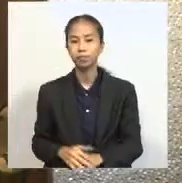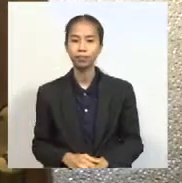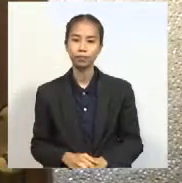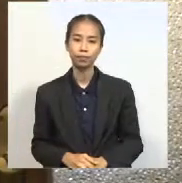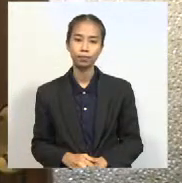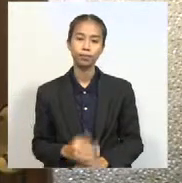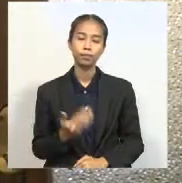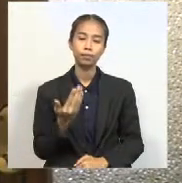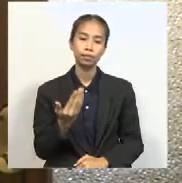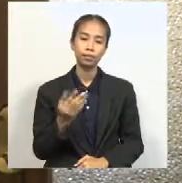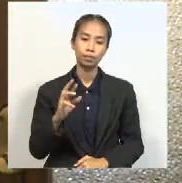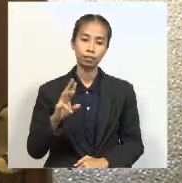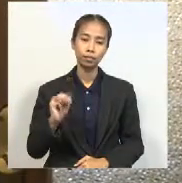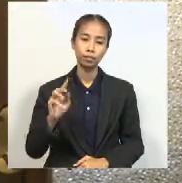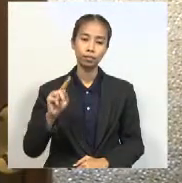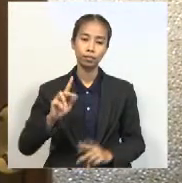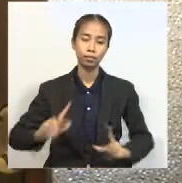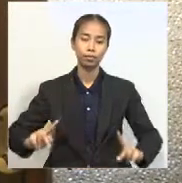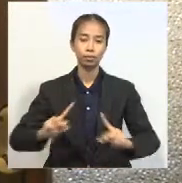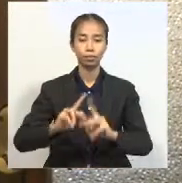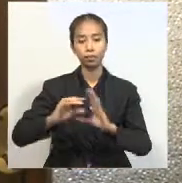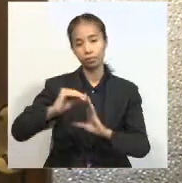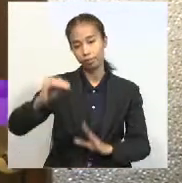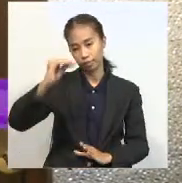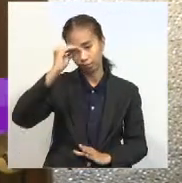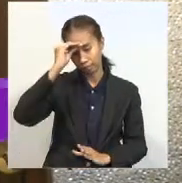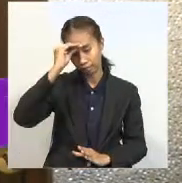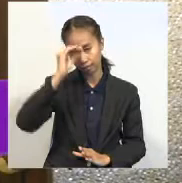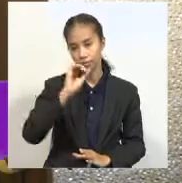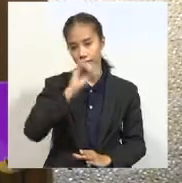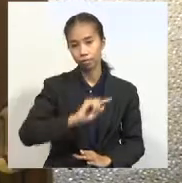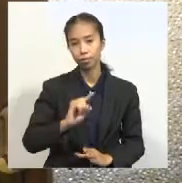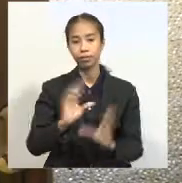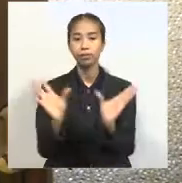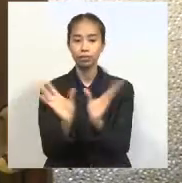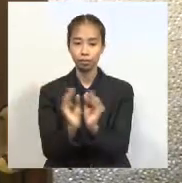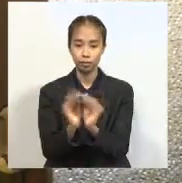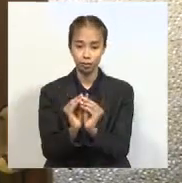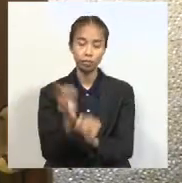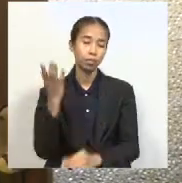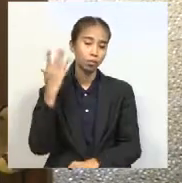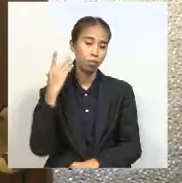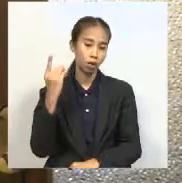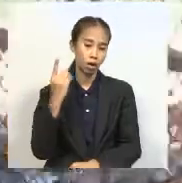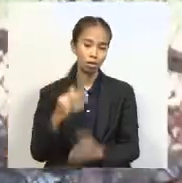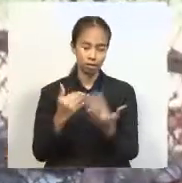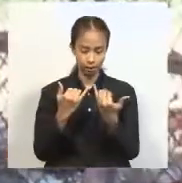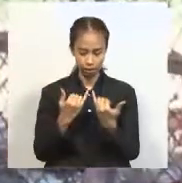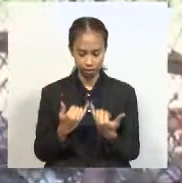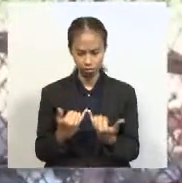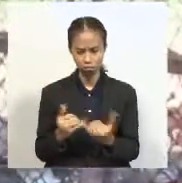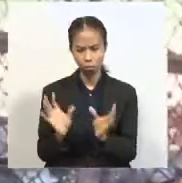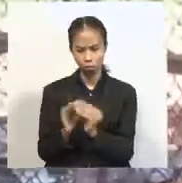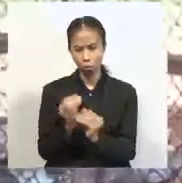โดยนายณัฐพลทีพสุวรรณรัฐมนตรีว่าการกระทรวงศึกษาธิการเปิดเผยว่าในการประชุมคณะรัฐมนตรีเมื่อวานนี้ที่ประชุม